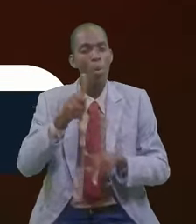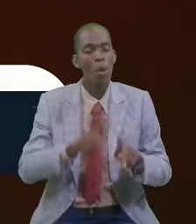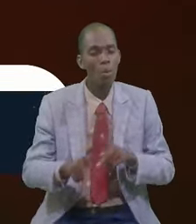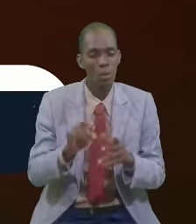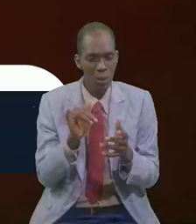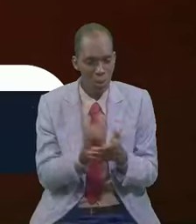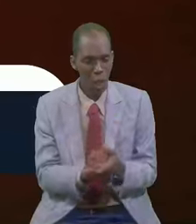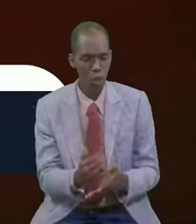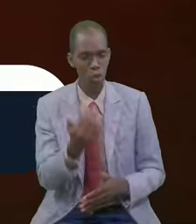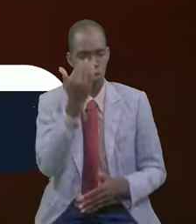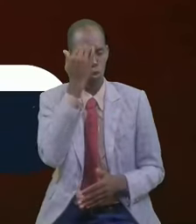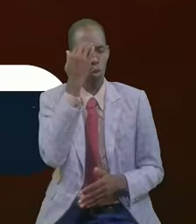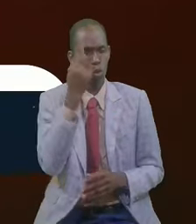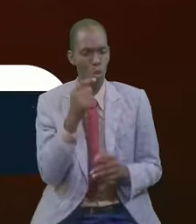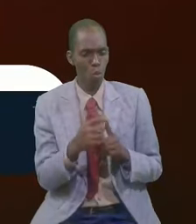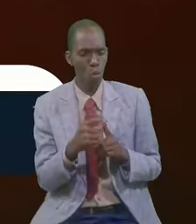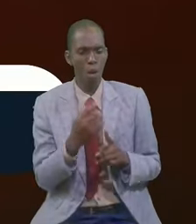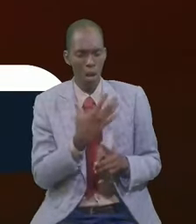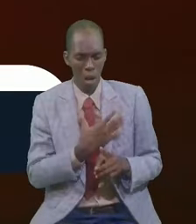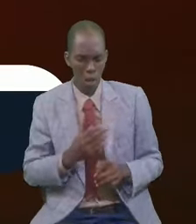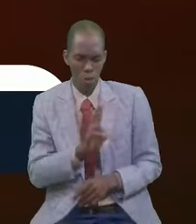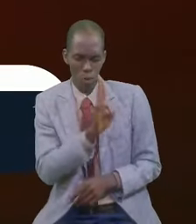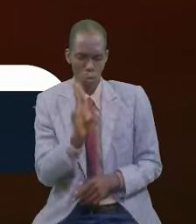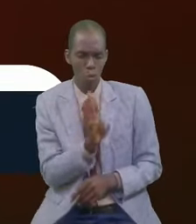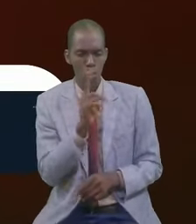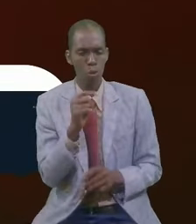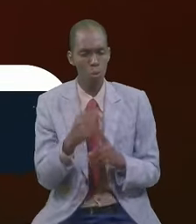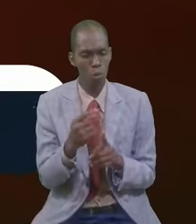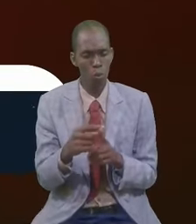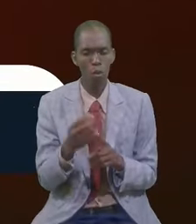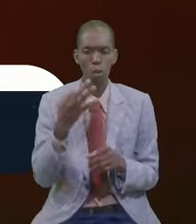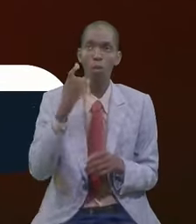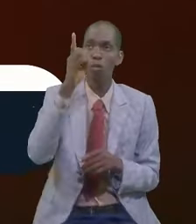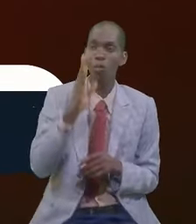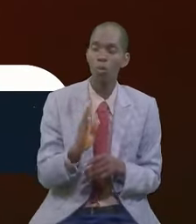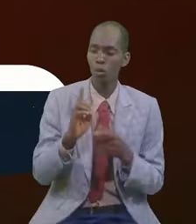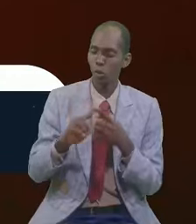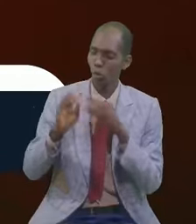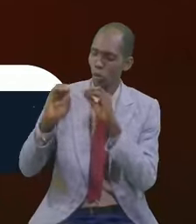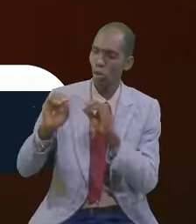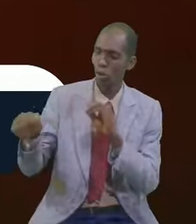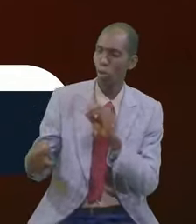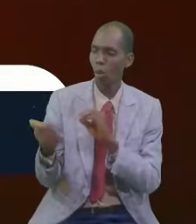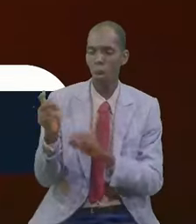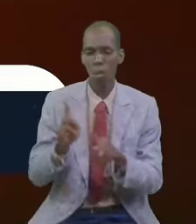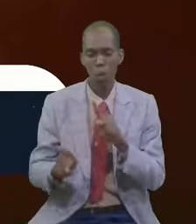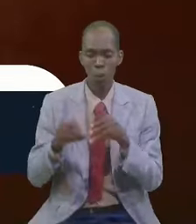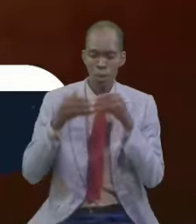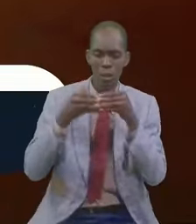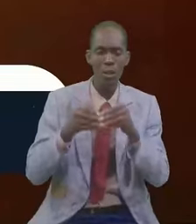gens qui connaissent la parole, même ils prêchent la parole, et ils enseignent les autres. Ils conduisent les autres,